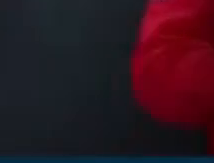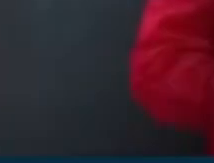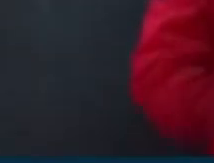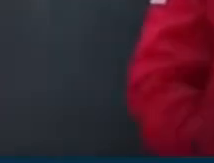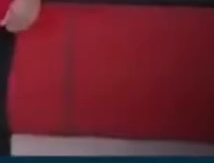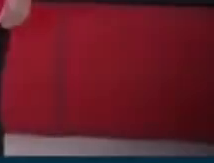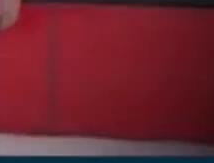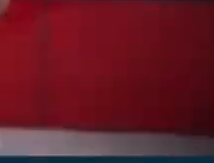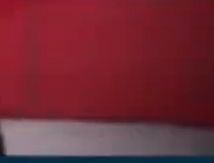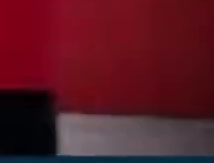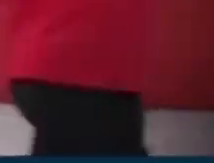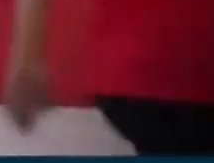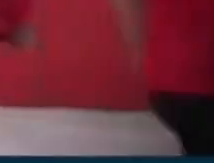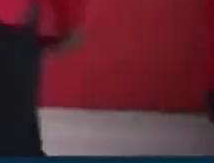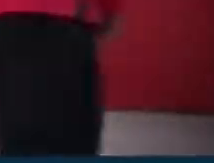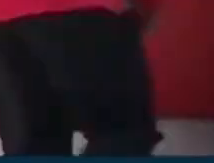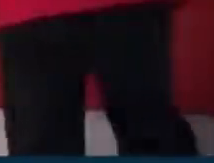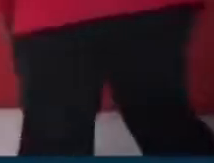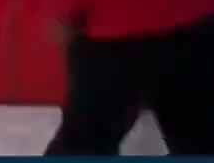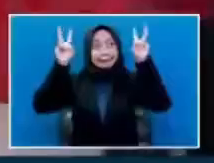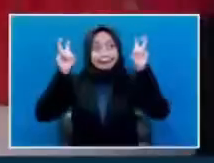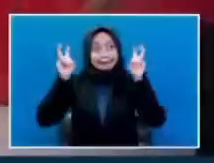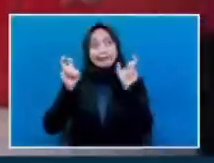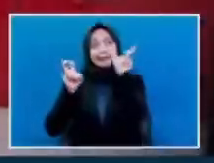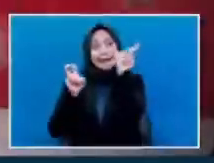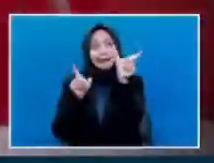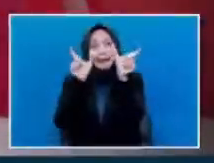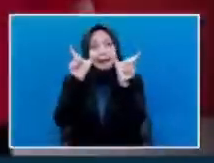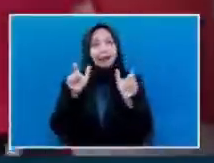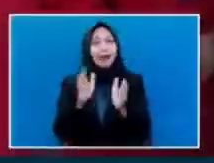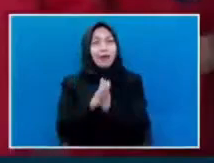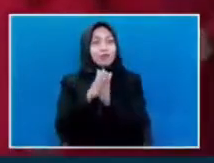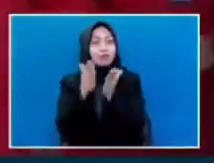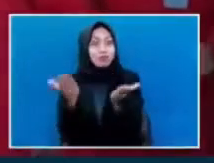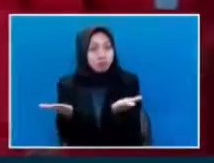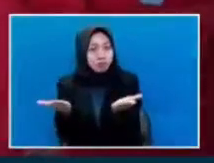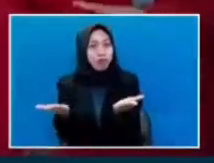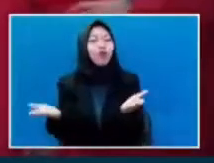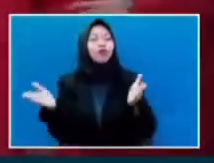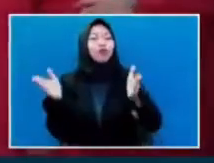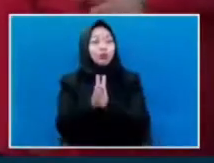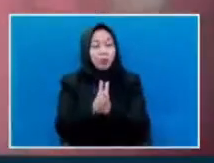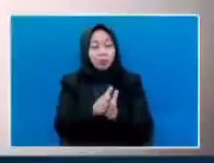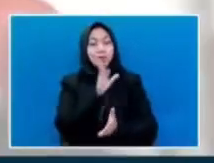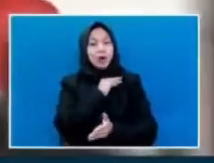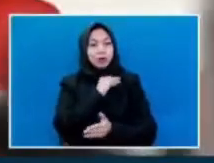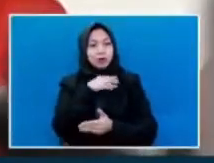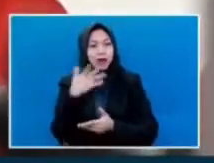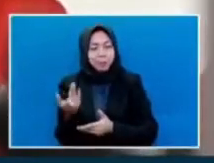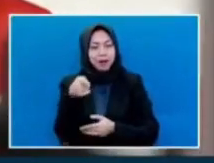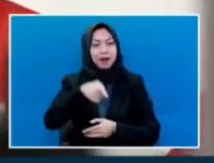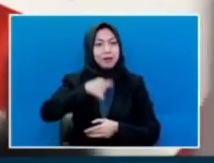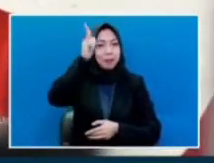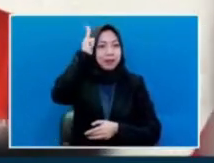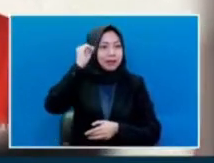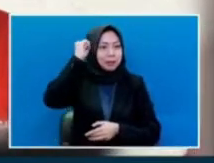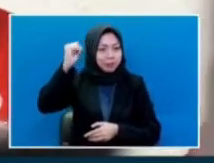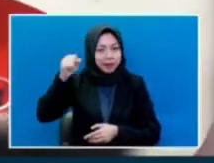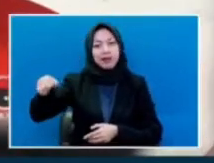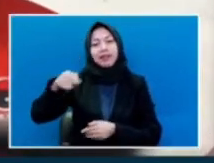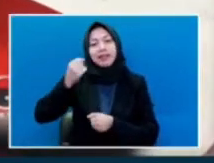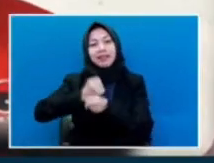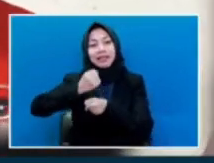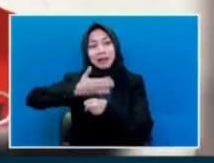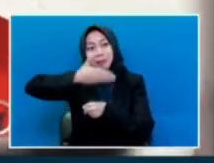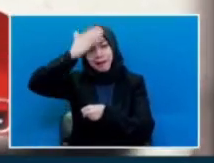Perjuangan Tutup buku jadi episode baru dalam drama keanggotaan Gibran Raka bumingraka di PDI Perjuangan